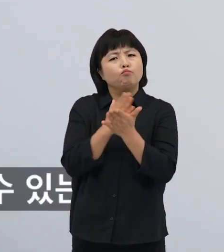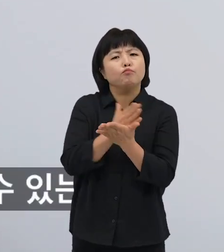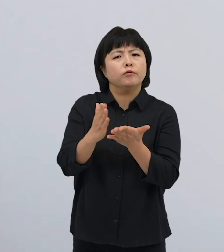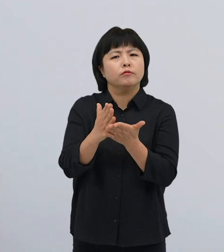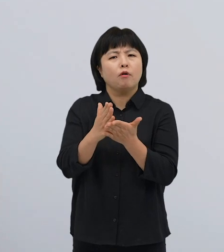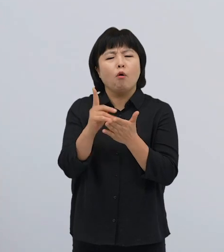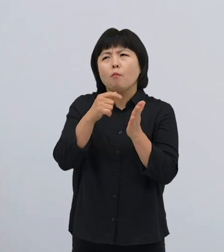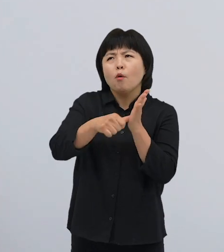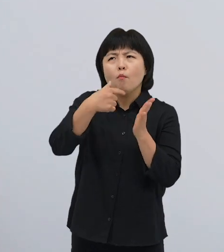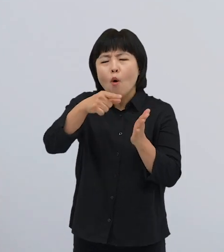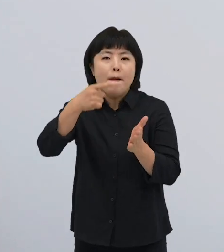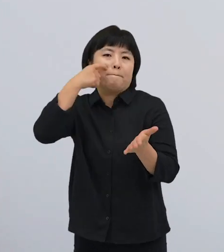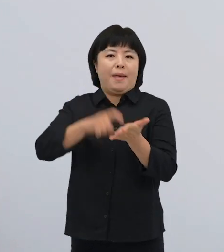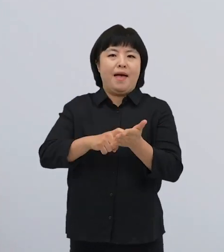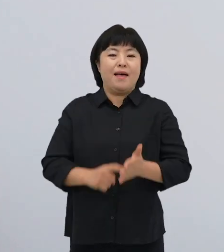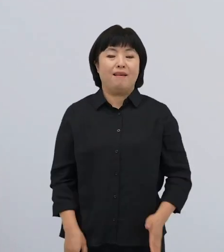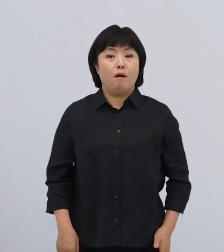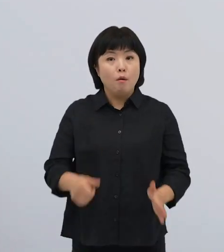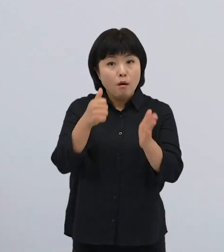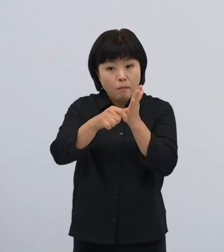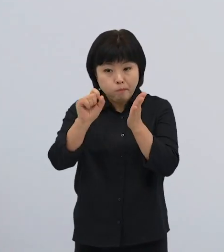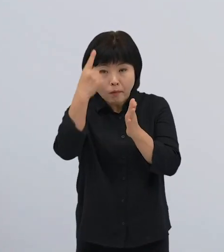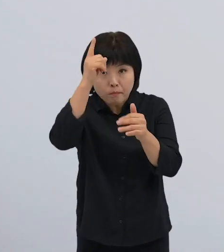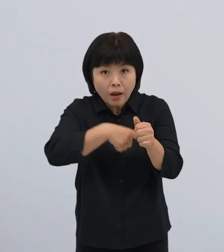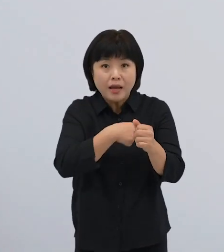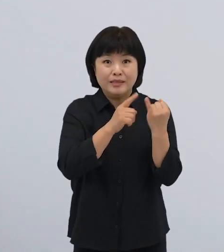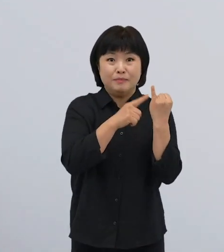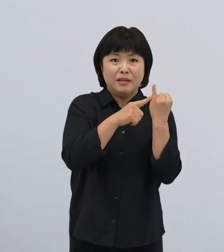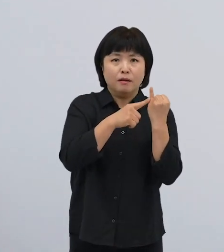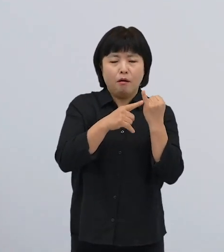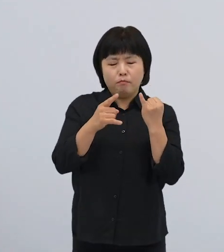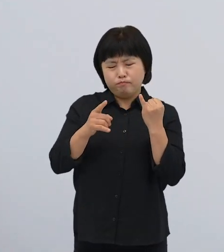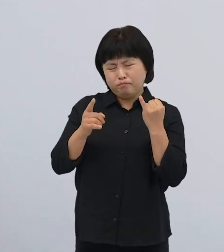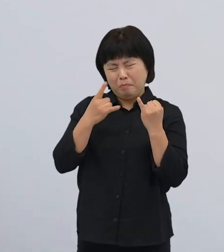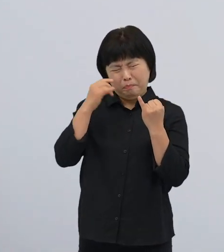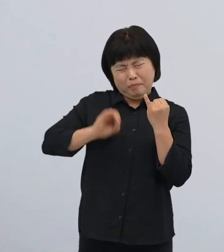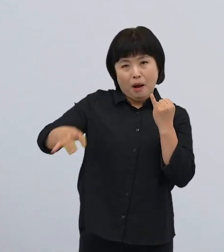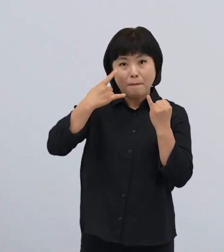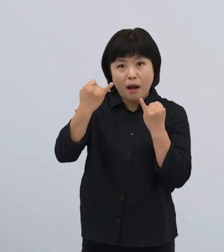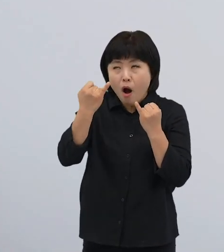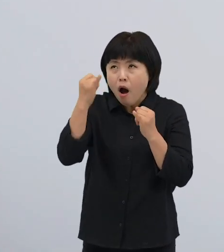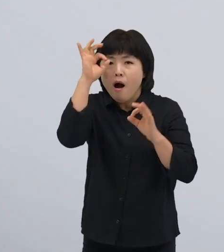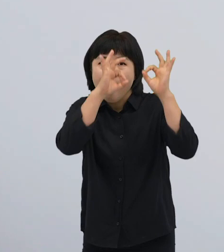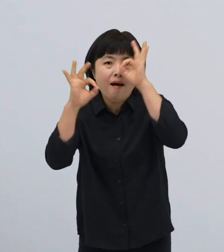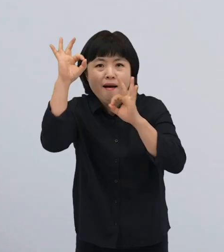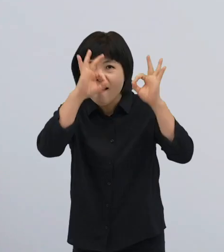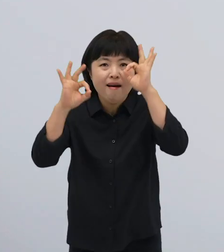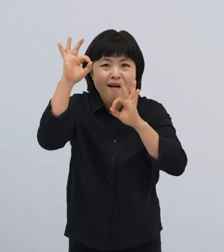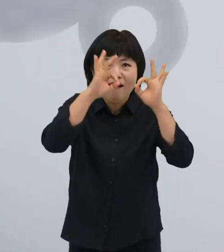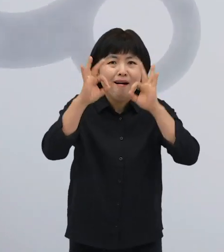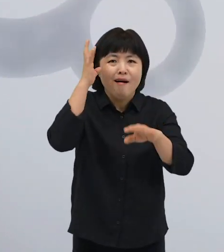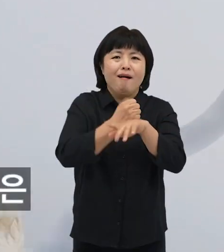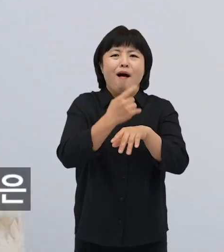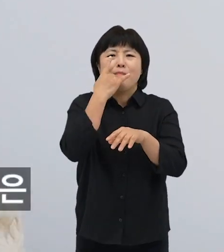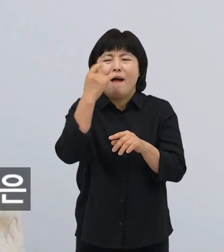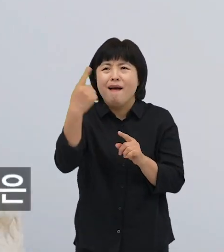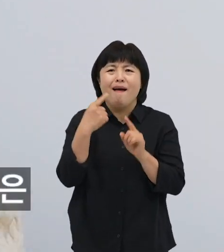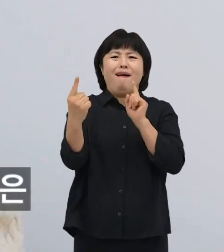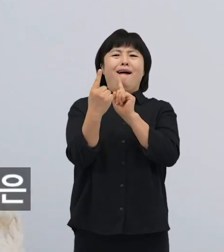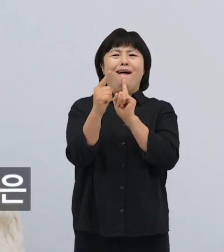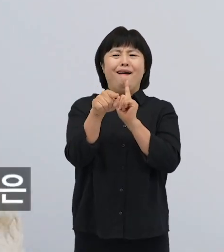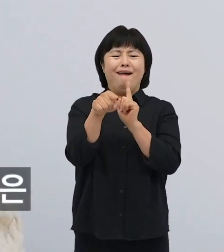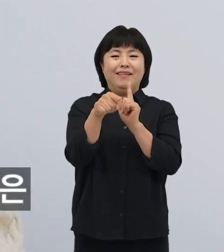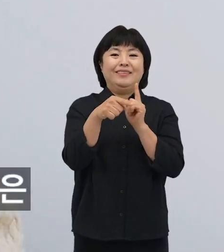식별할 수 있는 어떤 물건을 발견하게 됩니다. 그 물건을 통해서 지민은 분실된 엄마를 찾게 됩니다. 드디어